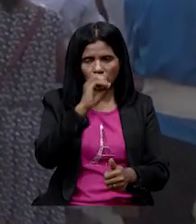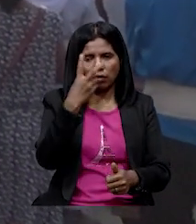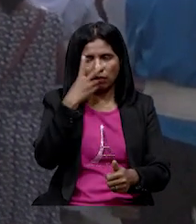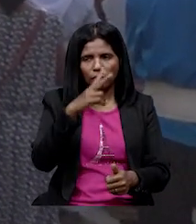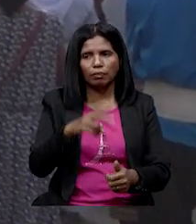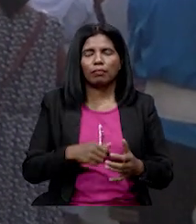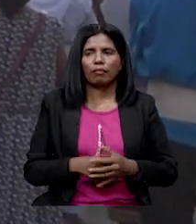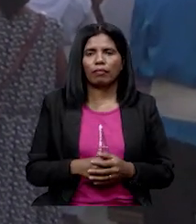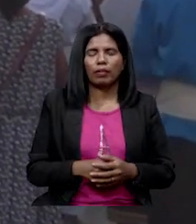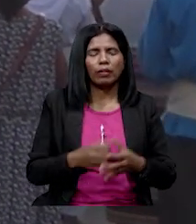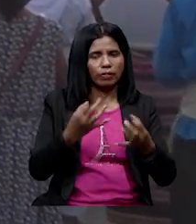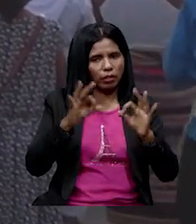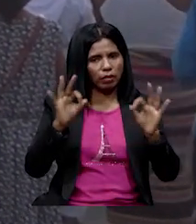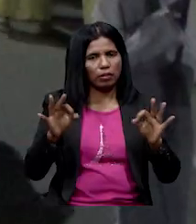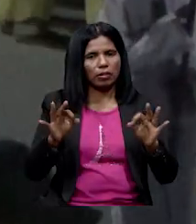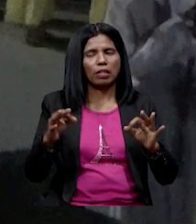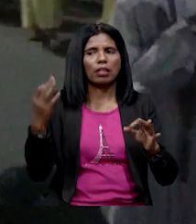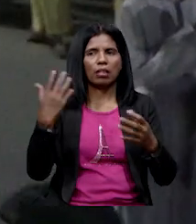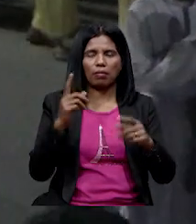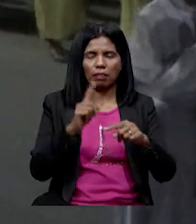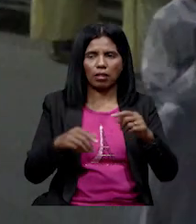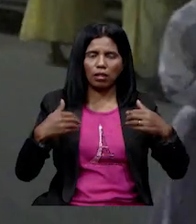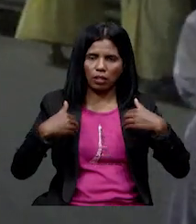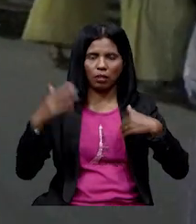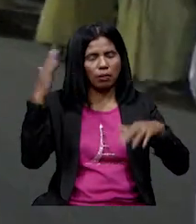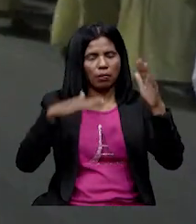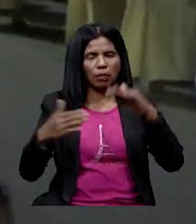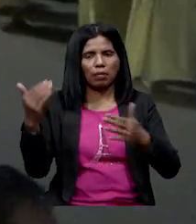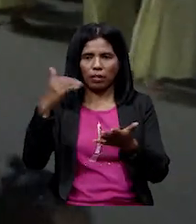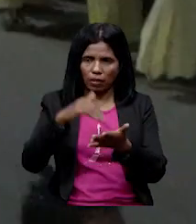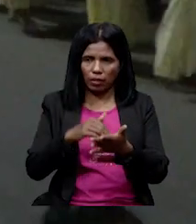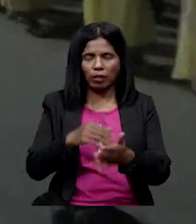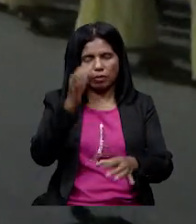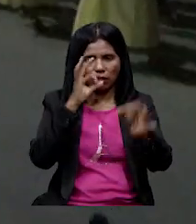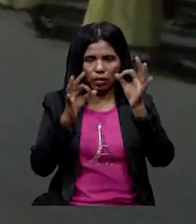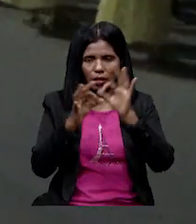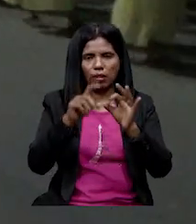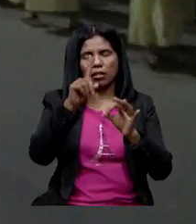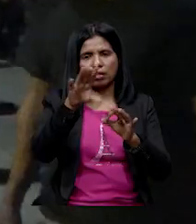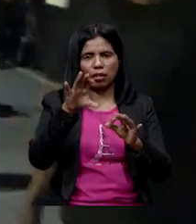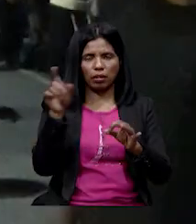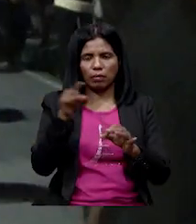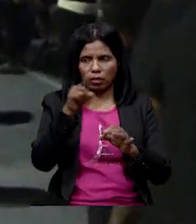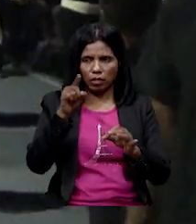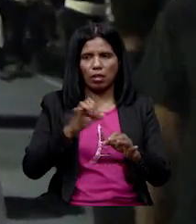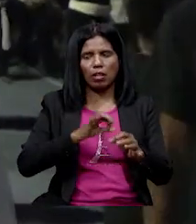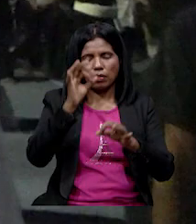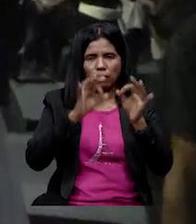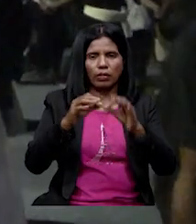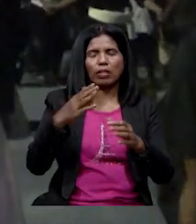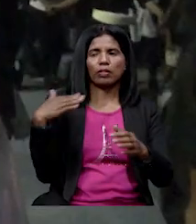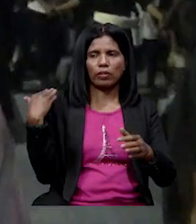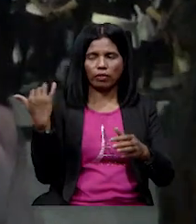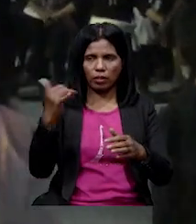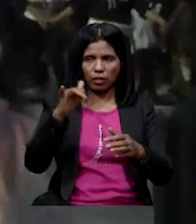buat nebe ke liona liona labele akontes tambah lor nikus fiar kata 100% tu hau fiar hanoi joven sira arti